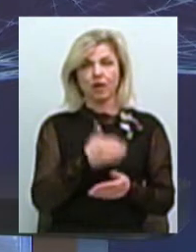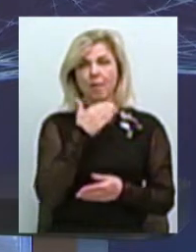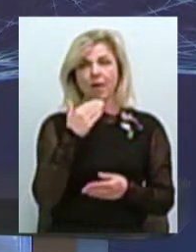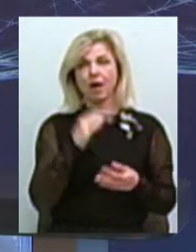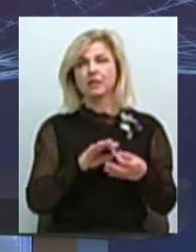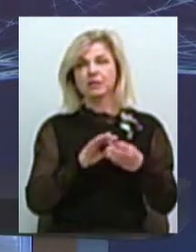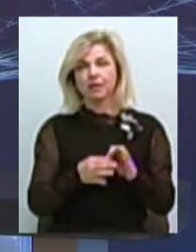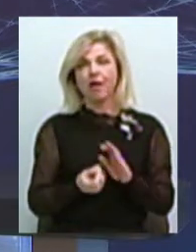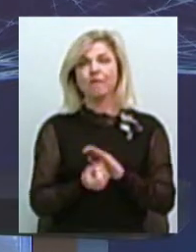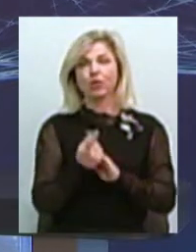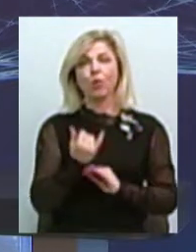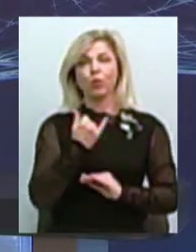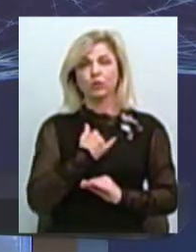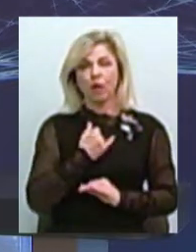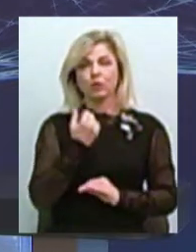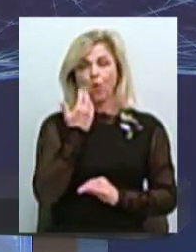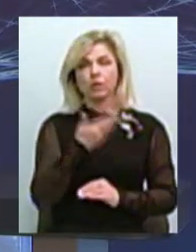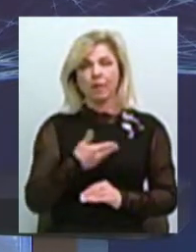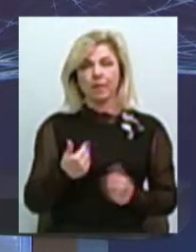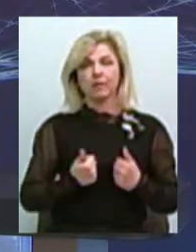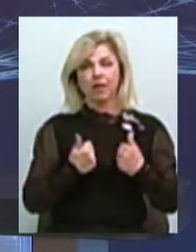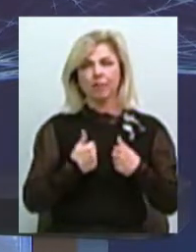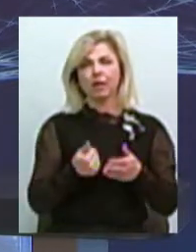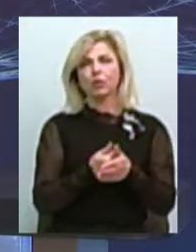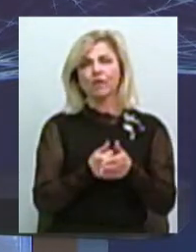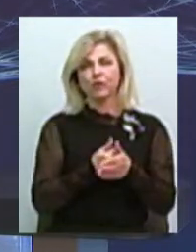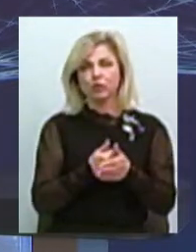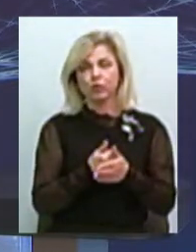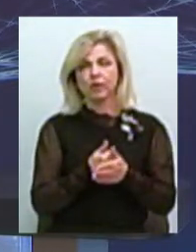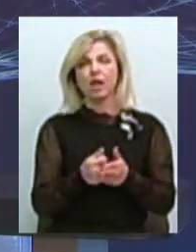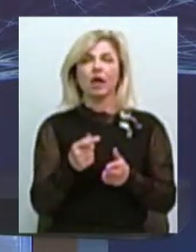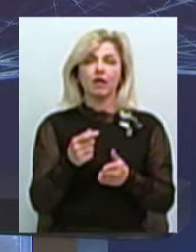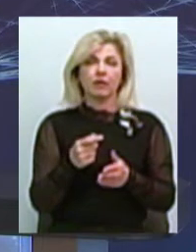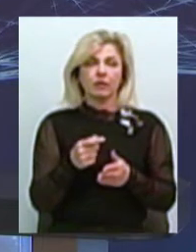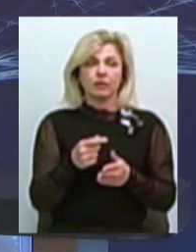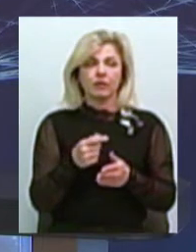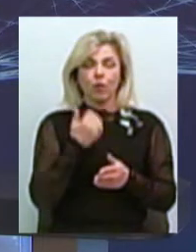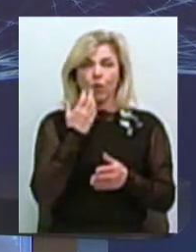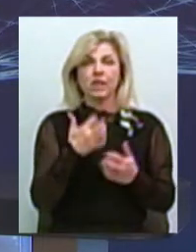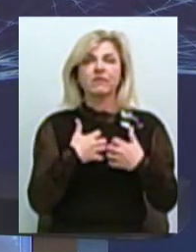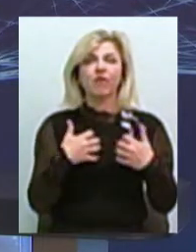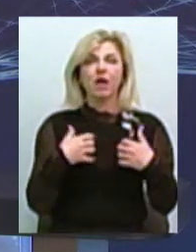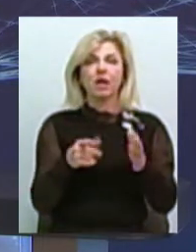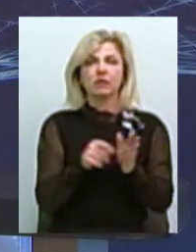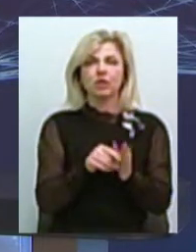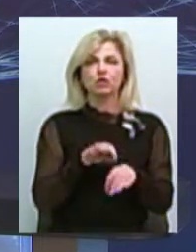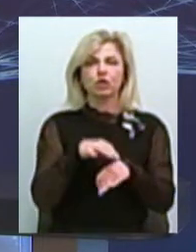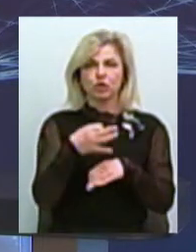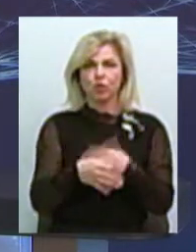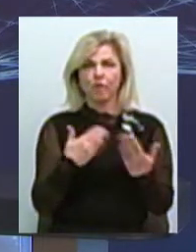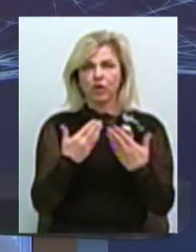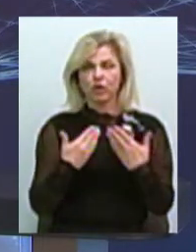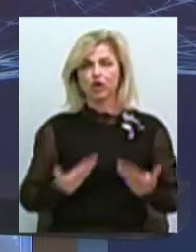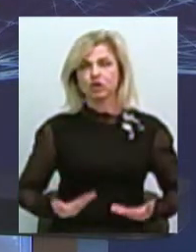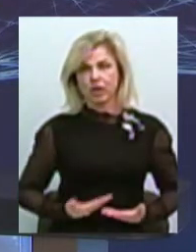виникає і в нас, коли ми намагаємося відстояти в тому чи в іншому випадку, коли з твариною дуже жорстоко себе повели